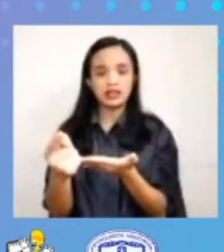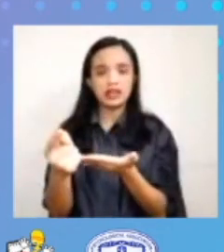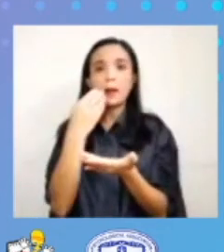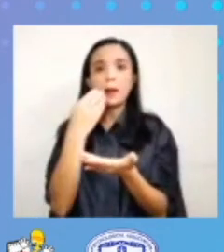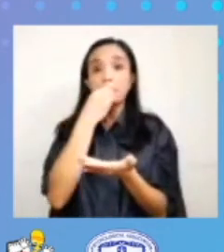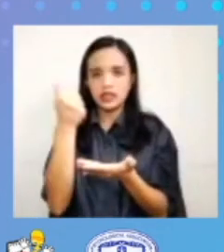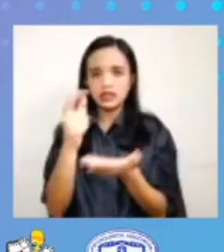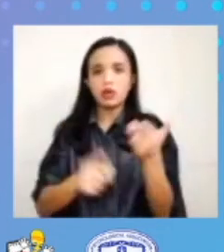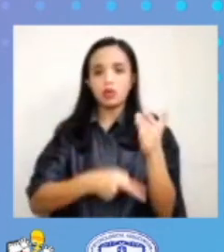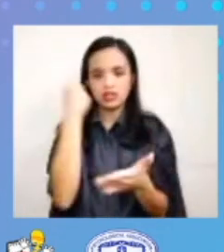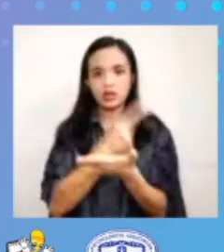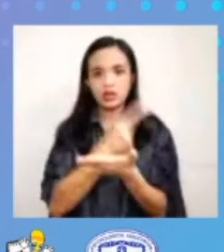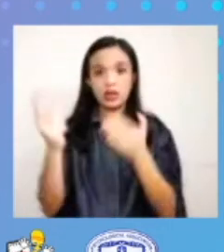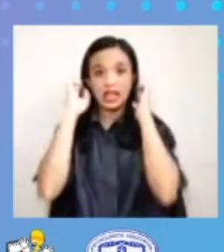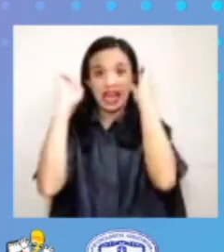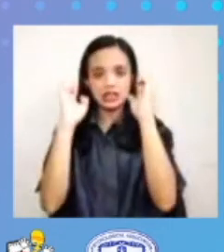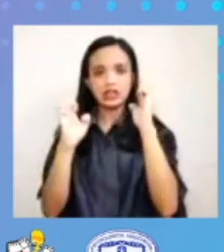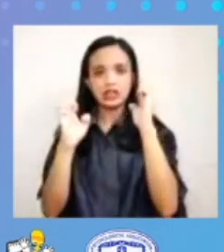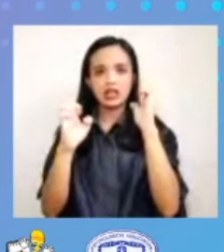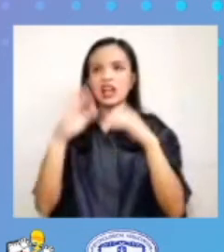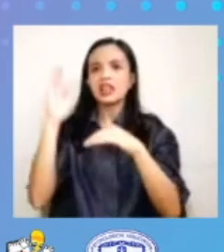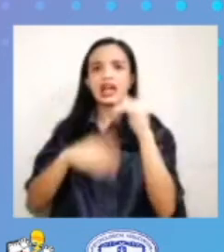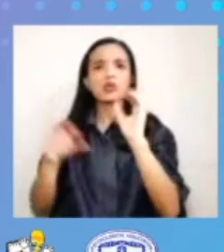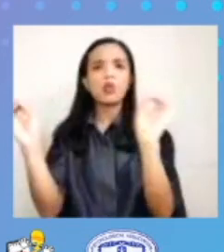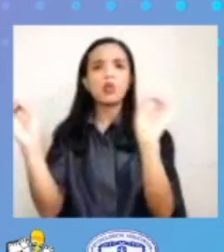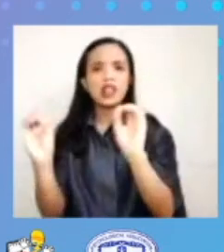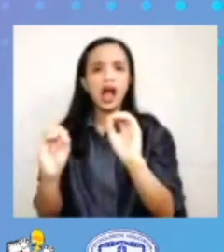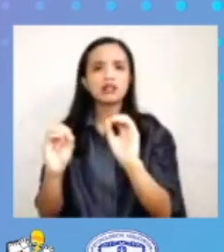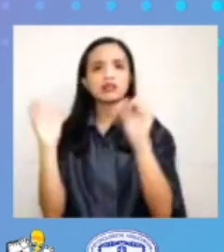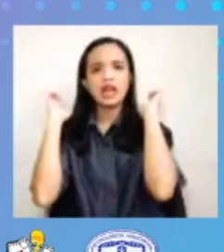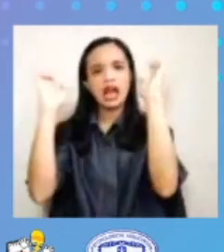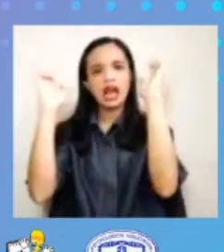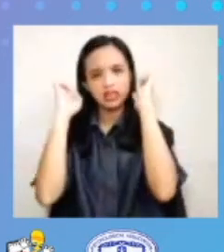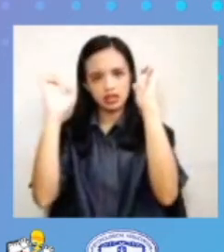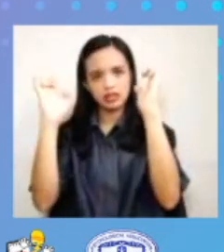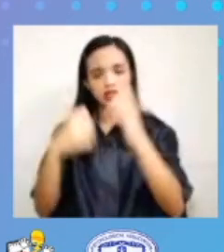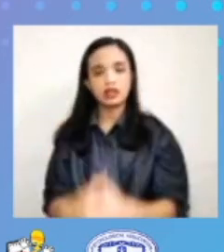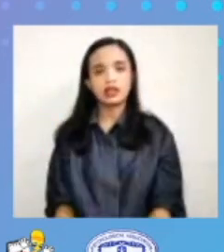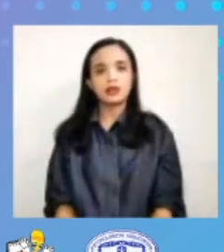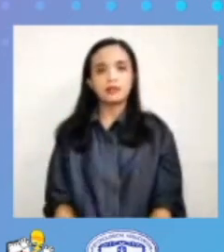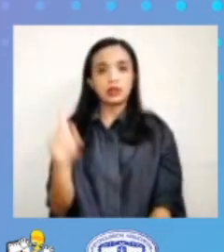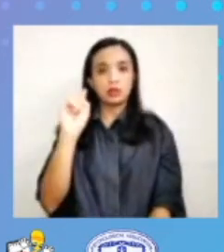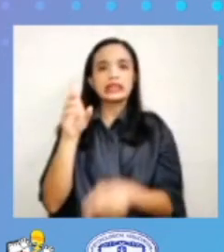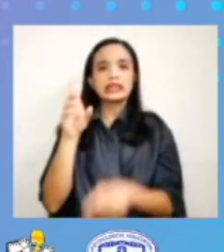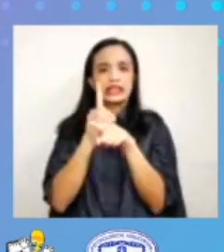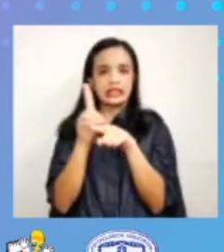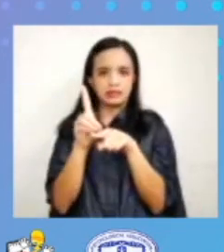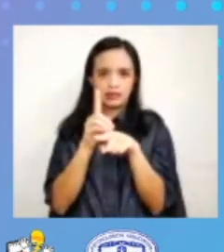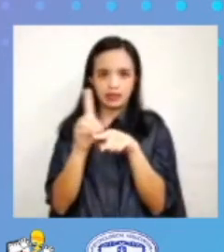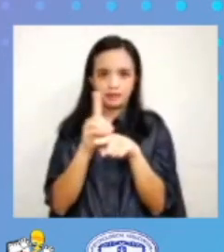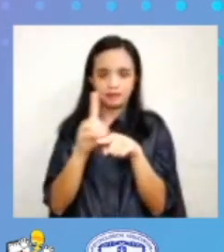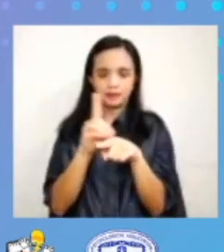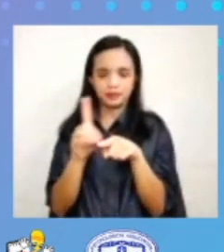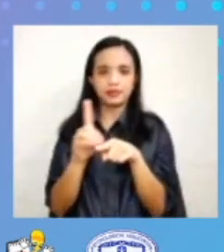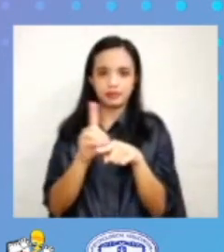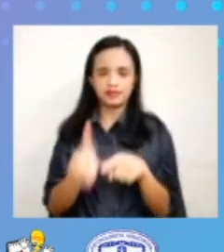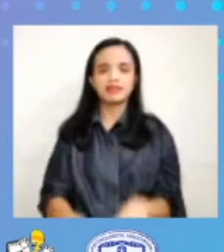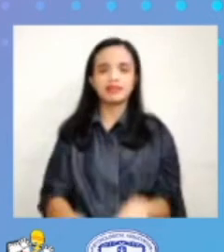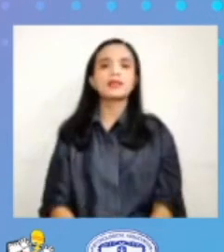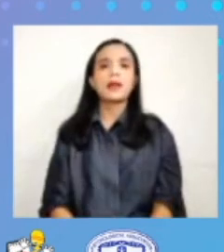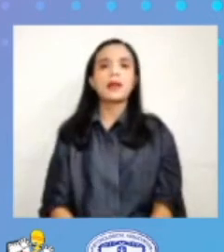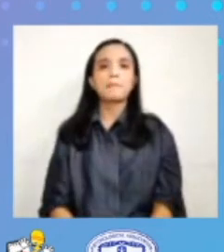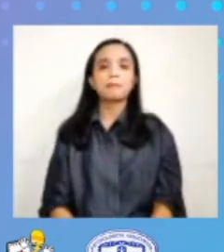ay naka-quarantine or kahit merong pandemic? Well, one way talaga ay sumama po tuwing